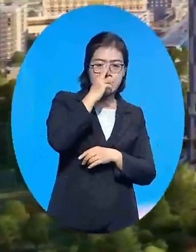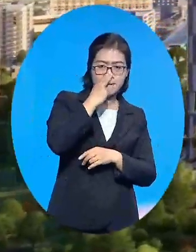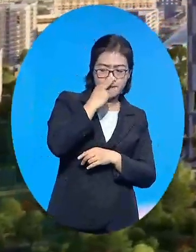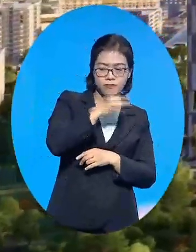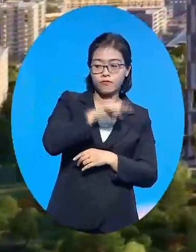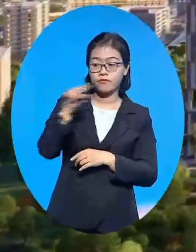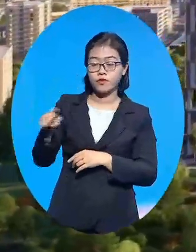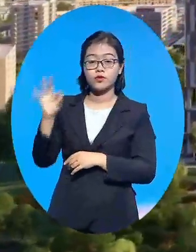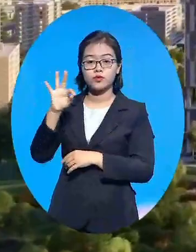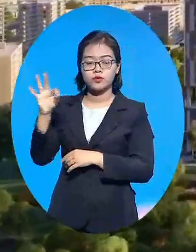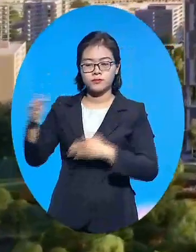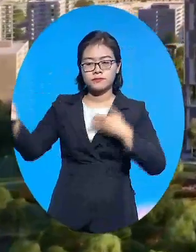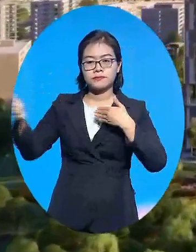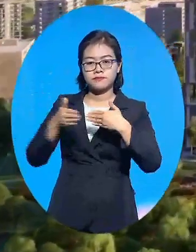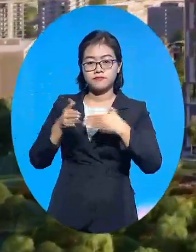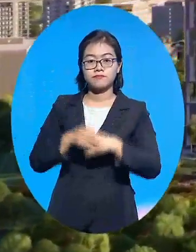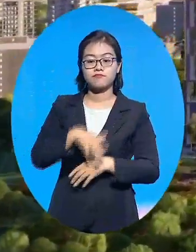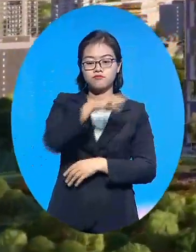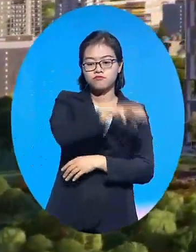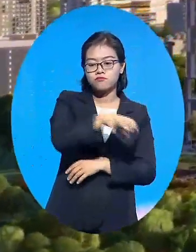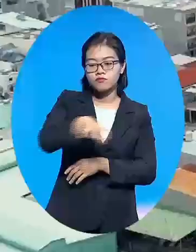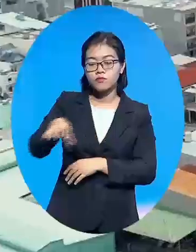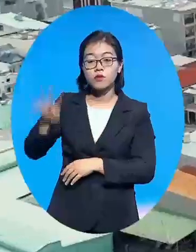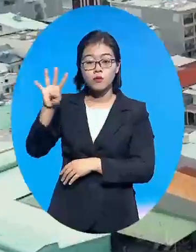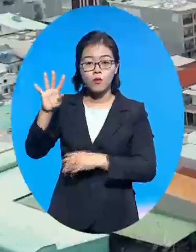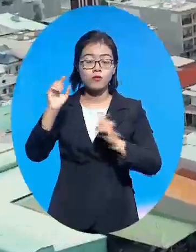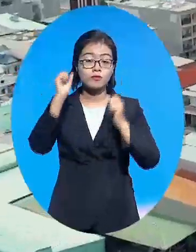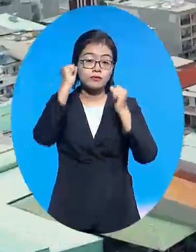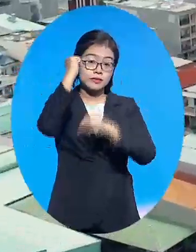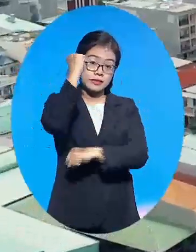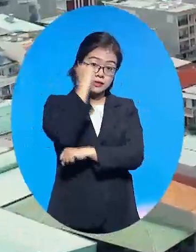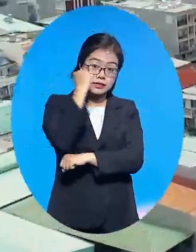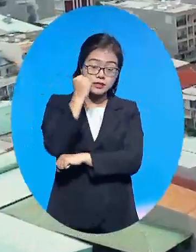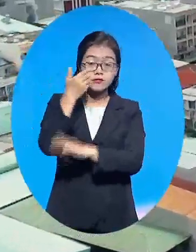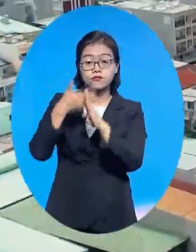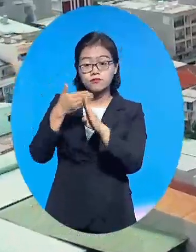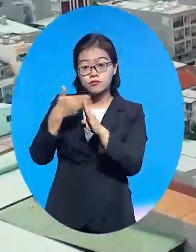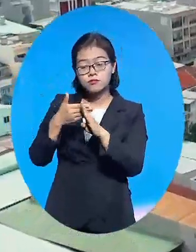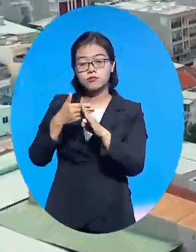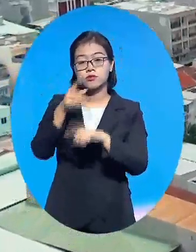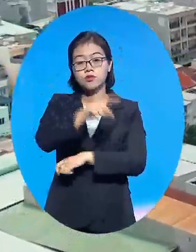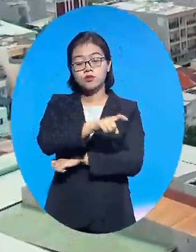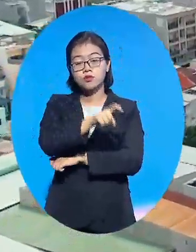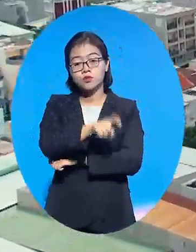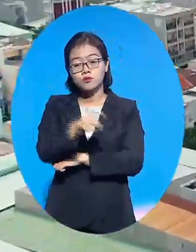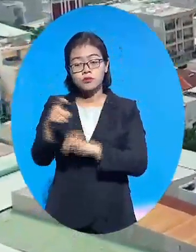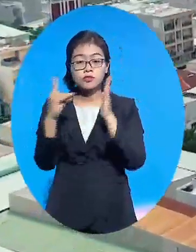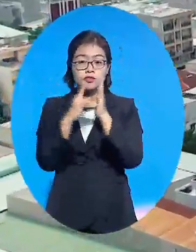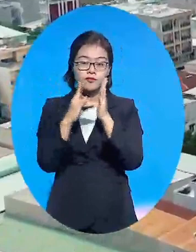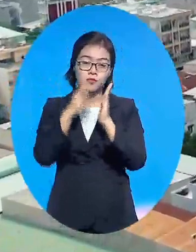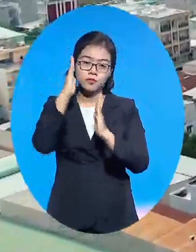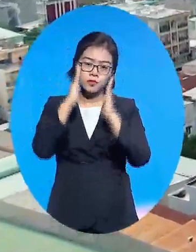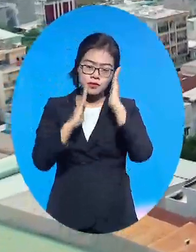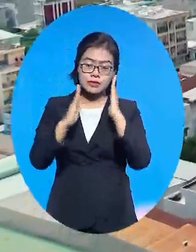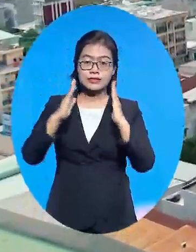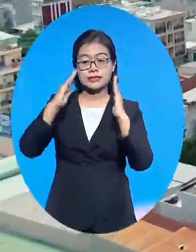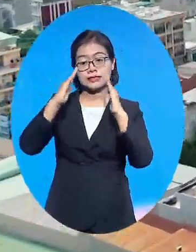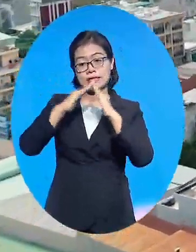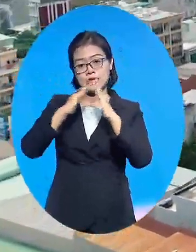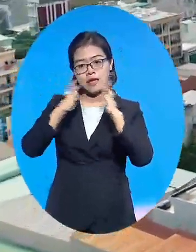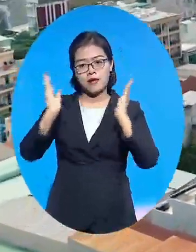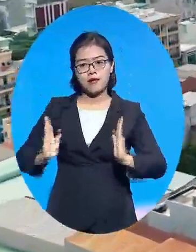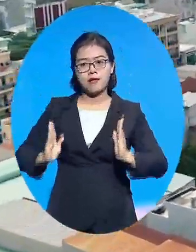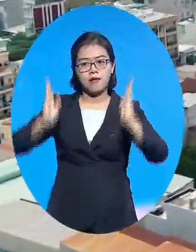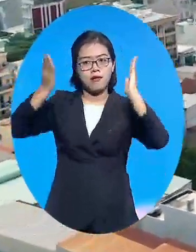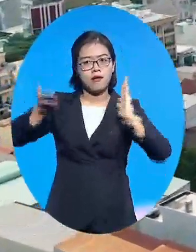sẽ được chia thành bốn khu dân cư bố trí những chức năng chính như cây xanh trường học công trình dịch vụ đô thị kết hợp nhà ở cao tầng cũng theo quy hoạch nhiều tuyến